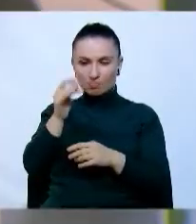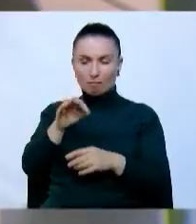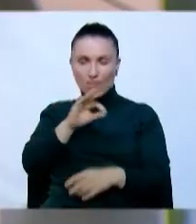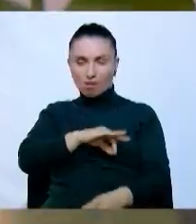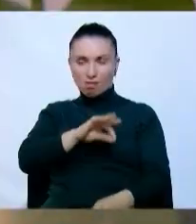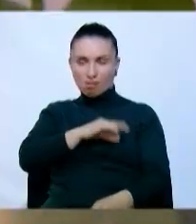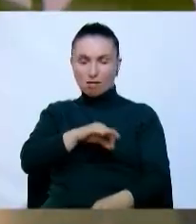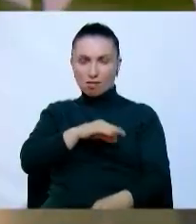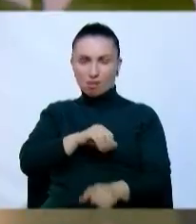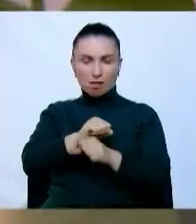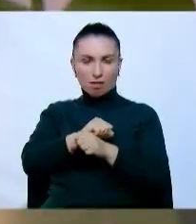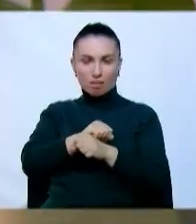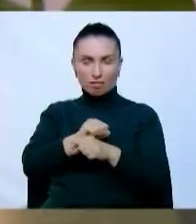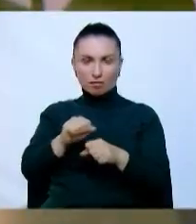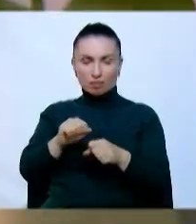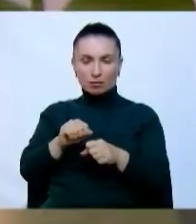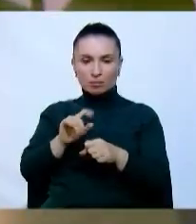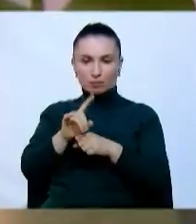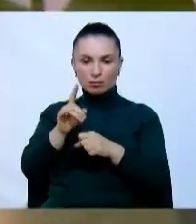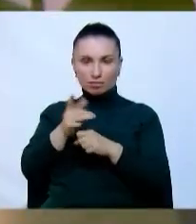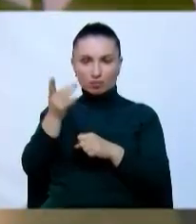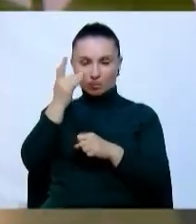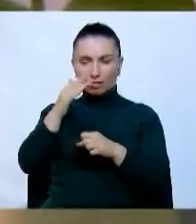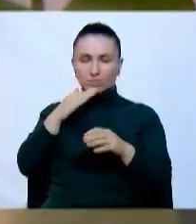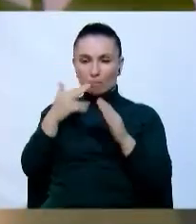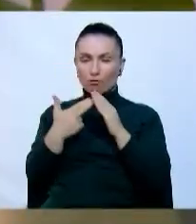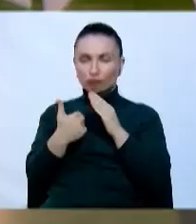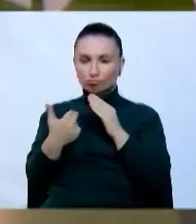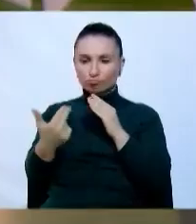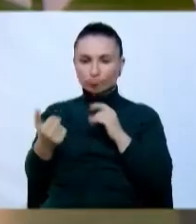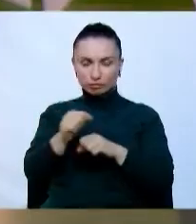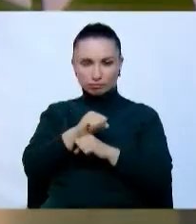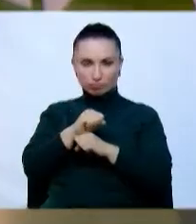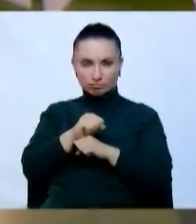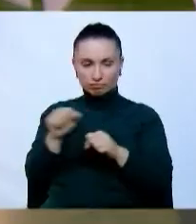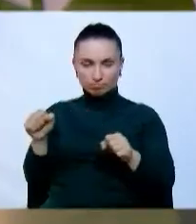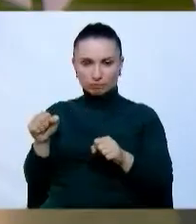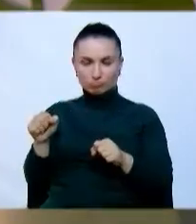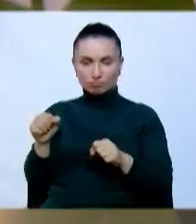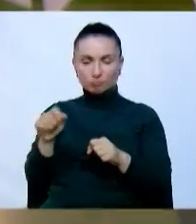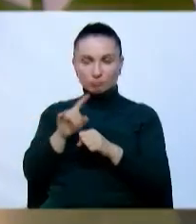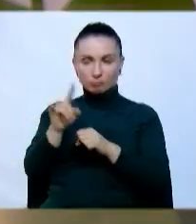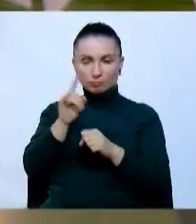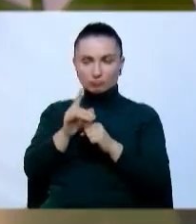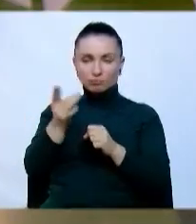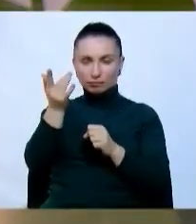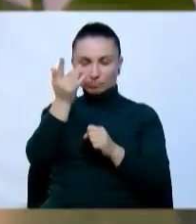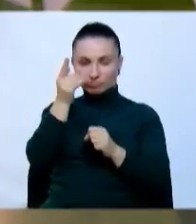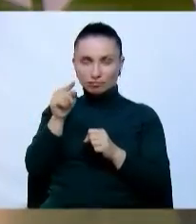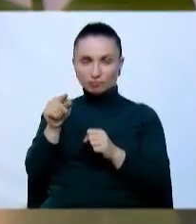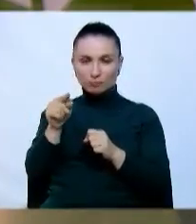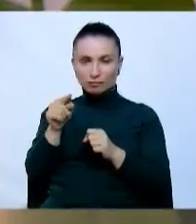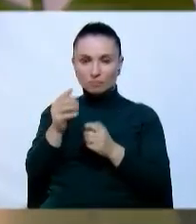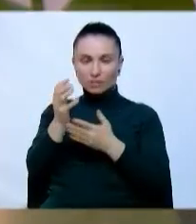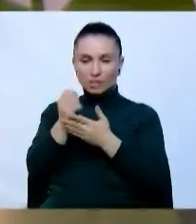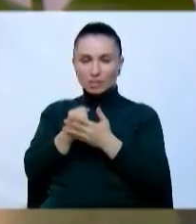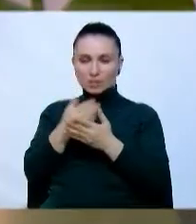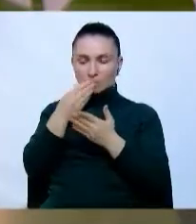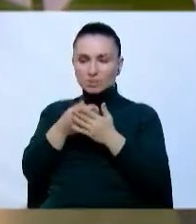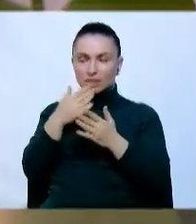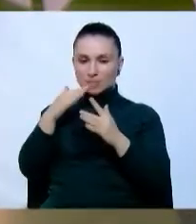შემთხვევაში არ შეიძლება მაგალითად კონტაქტური ლინზებით საცურაოში ცურაობა. და ასე შემდეგ. კონტაქტური ლინზების შესანახის